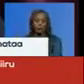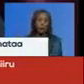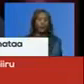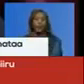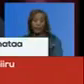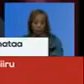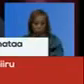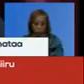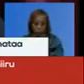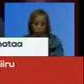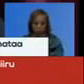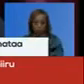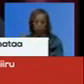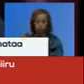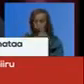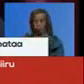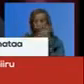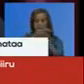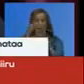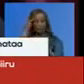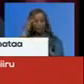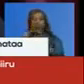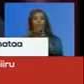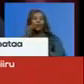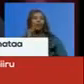የቀረበውን እጩ ጠቅላይ ሚኒስትር ምክር ቤቱ